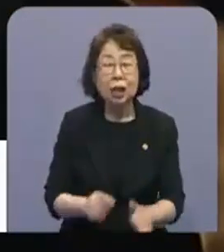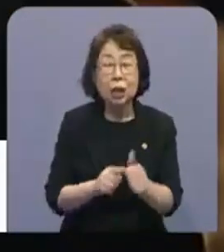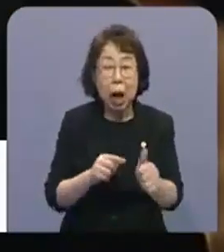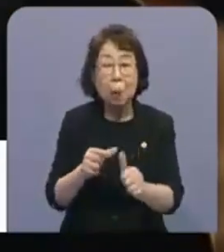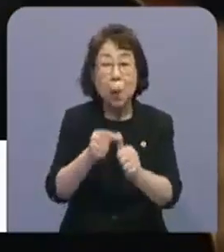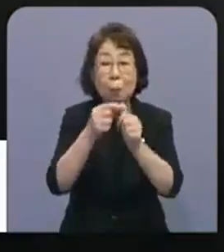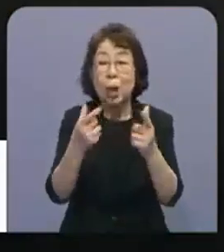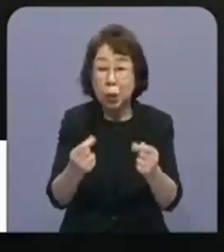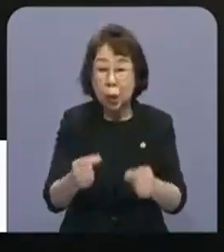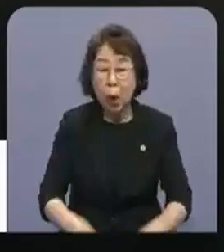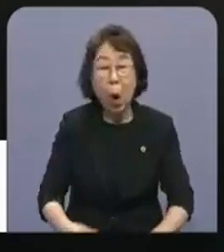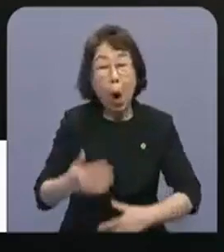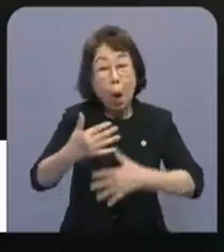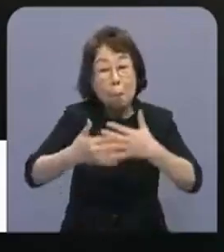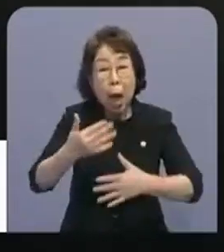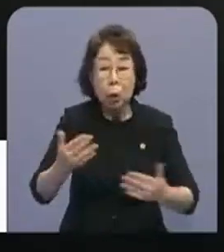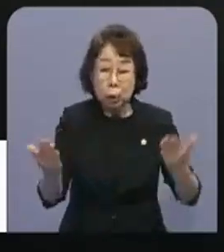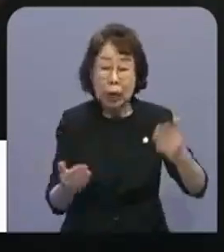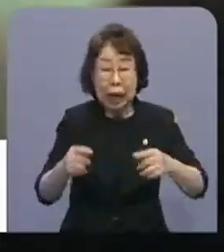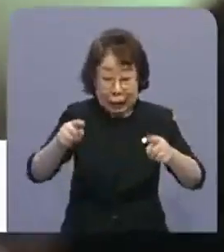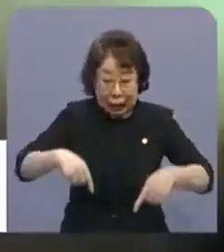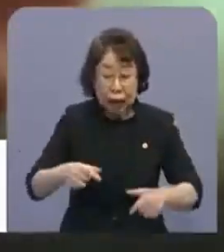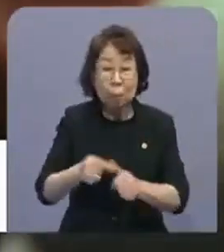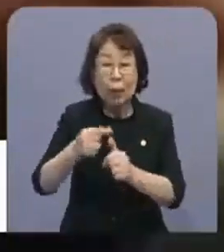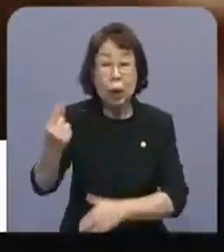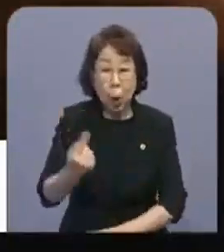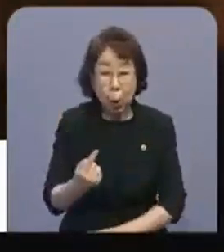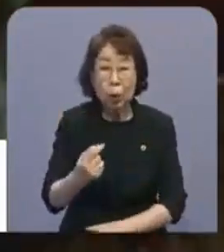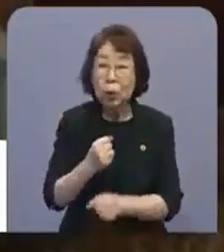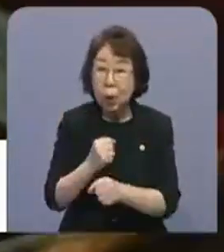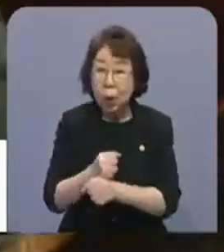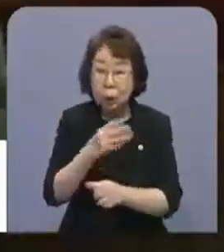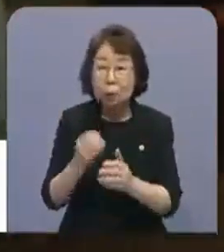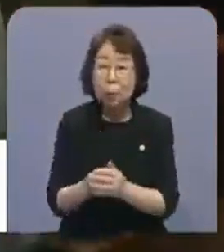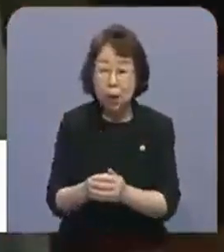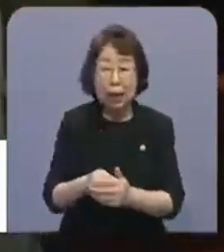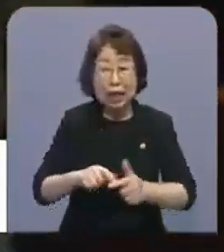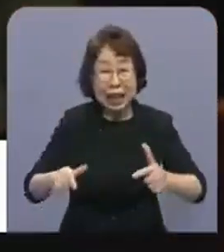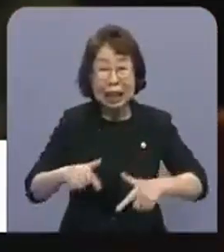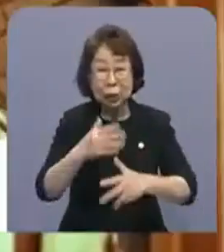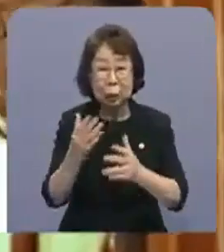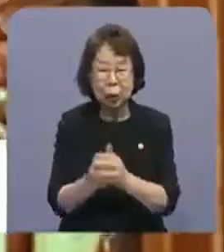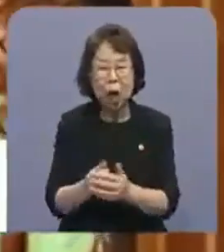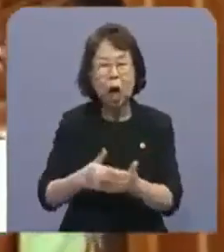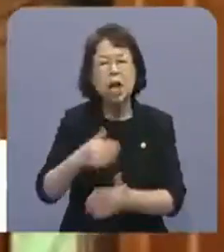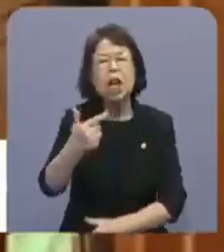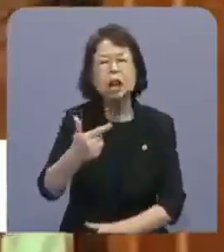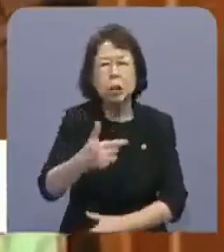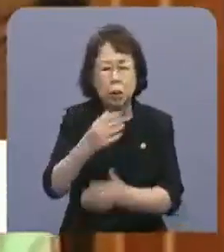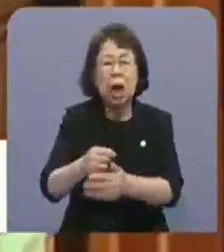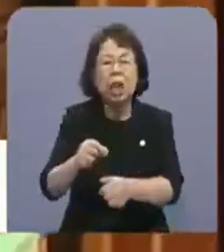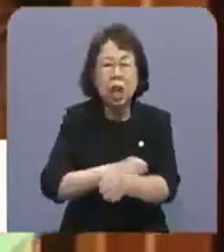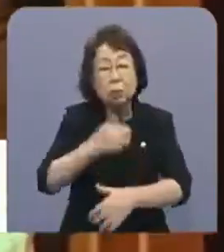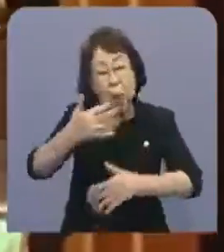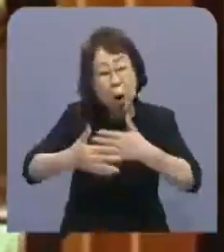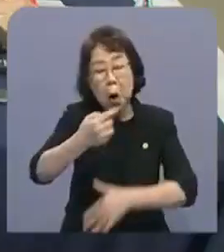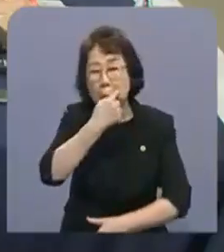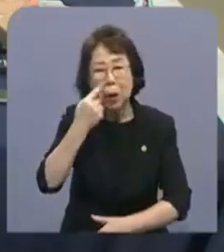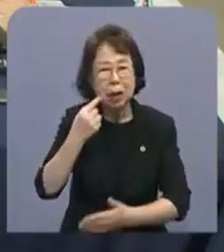뽑혔으며 배우가 직접 선택한 본인의 출연 영화 화양 연화 등 6편이 특별